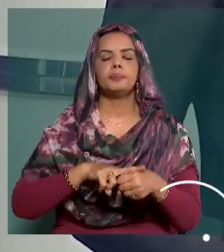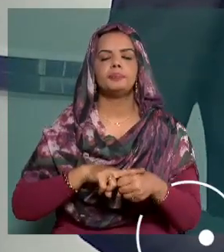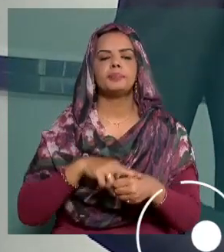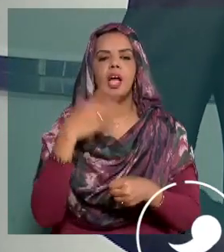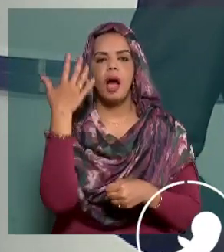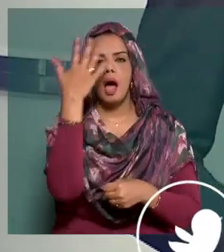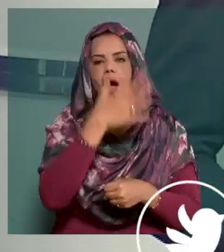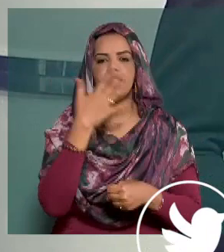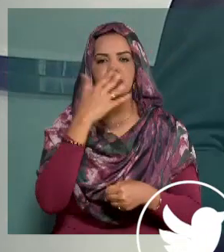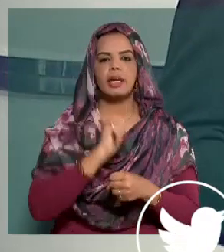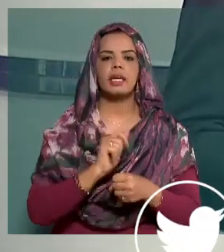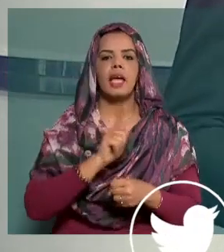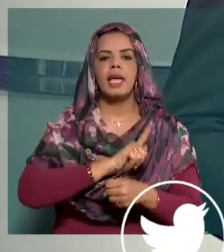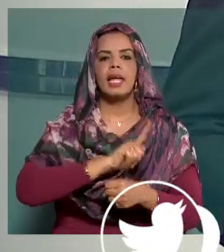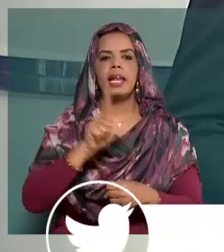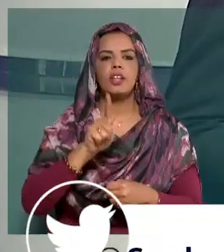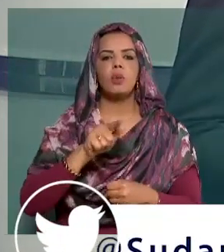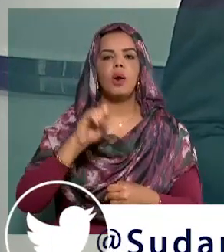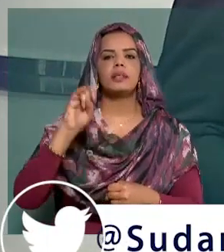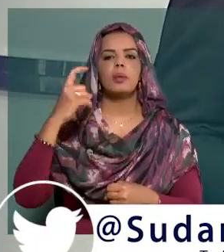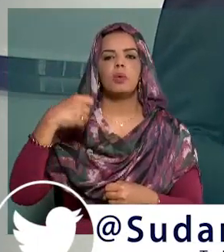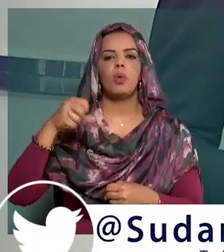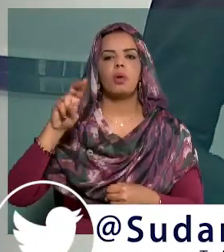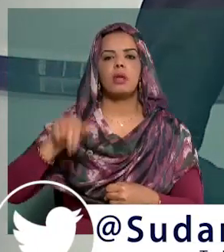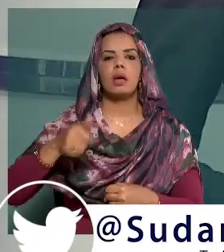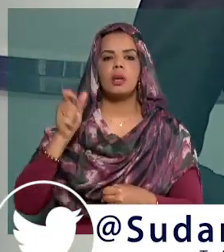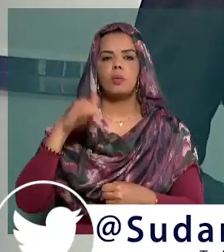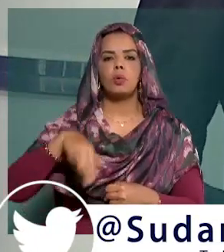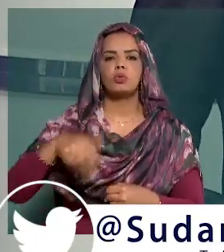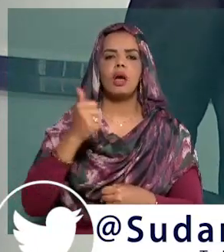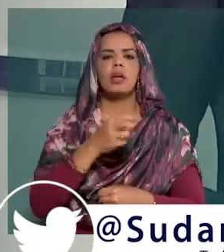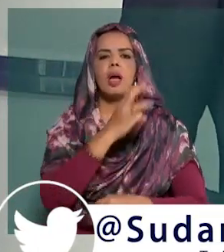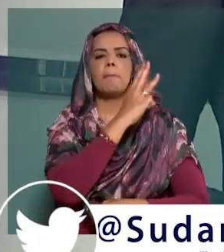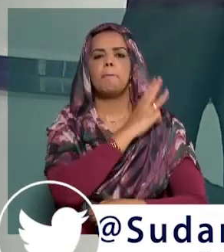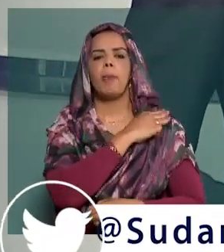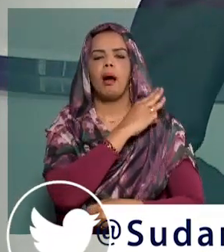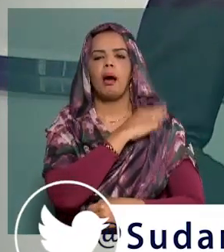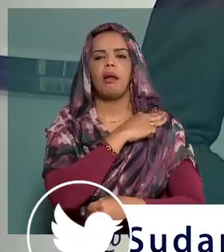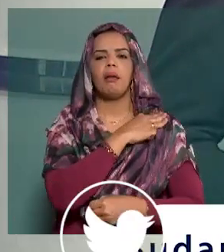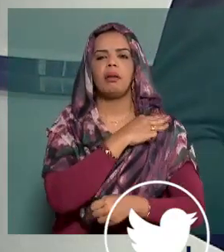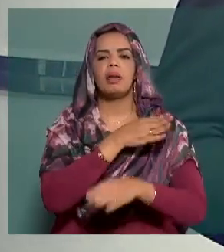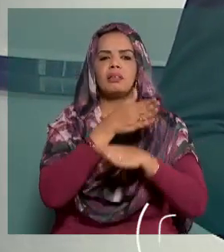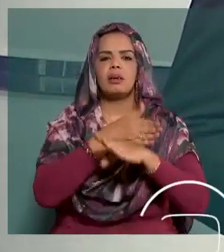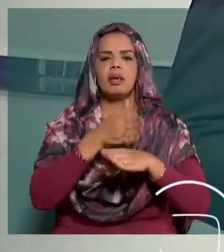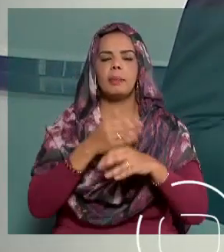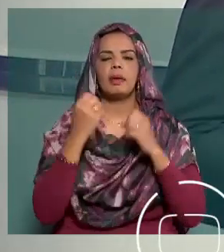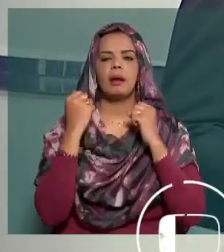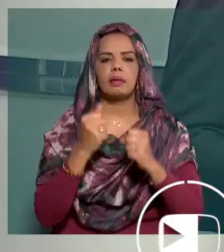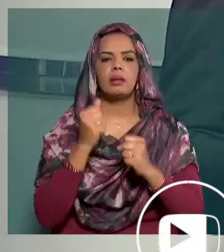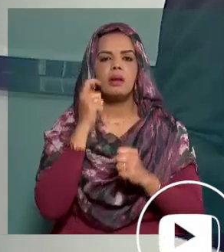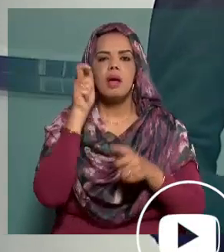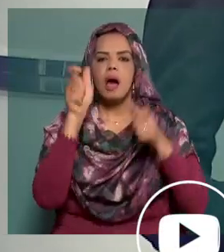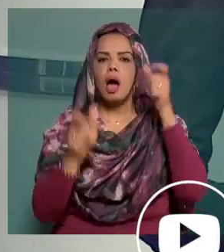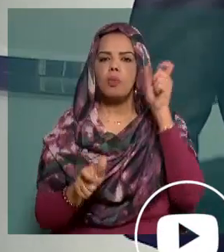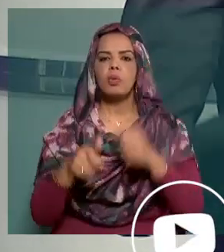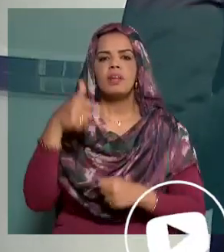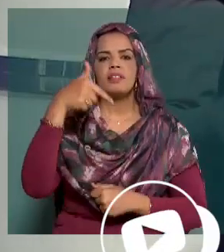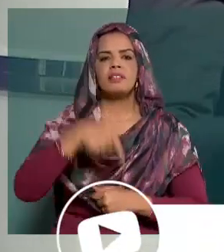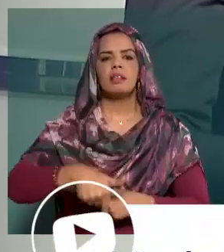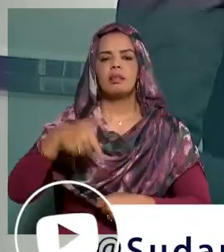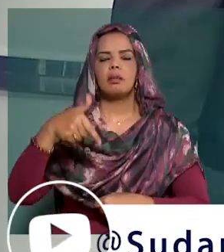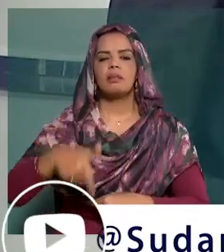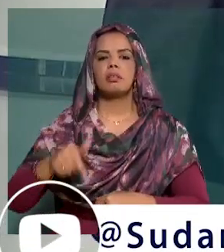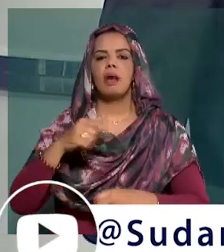وبات ارتفاع تكاليف التعليم عبئا كبيرا على المحليات المتواضعة، يتحمل المواطن 6 أضعاف ما